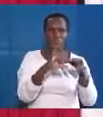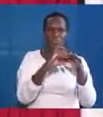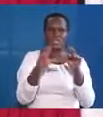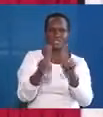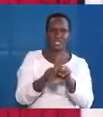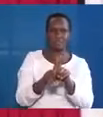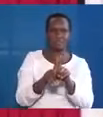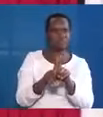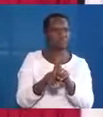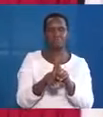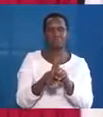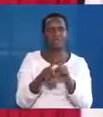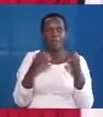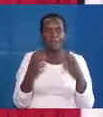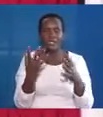mara nyingi